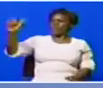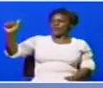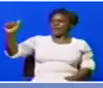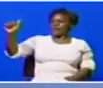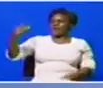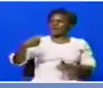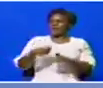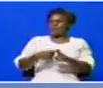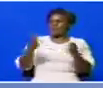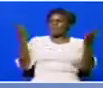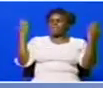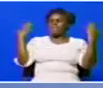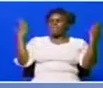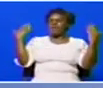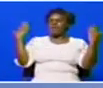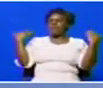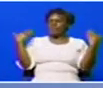kutoka sehemu za Meru kule. Abula.